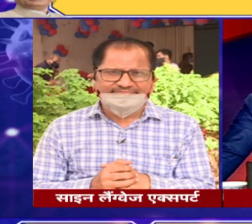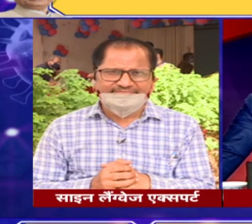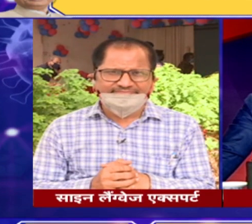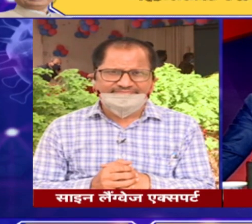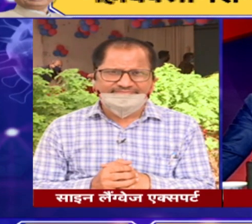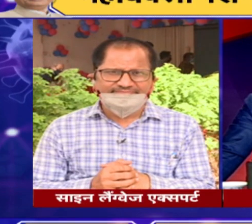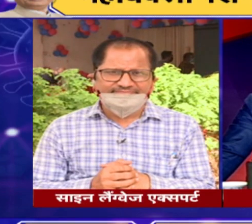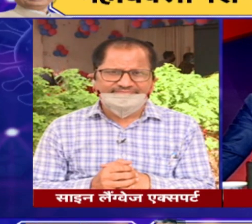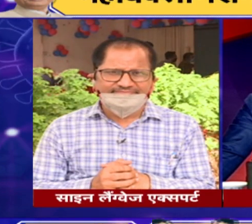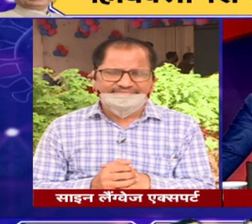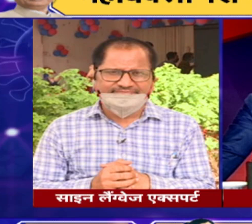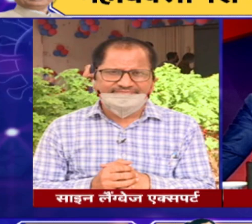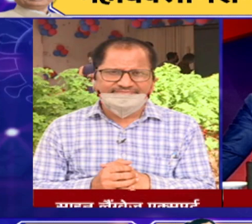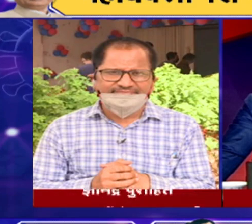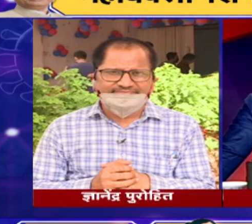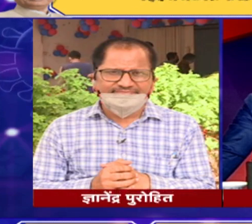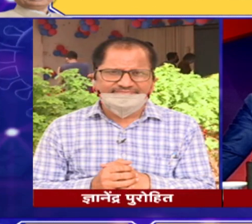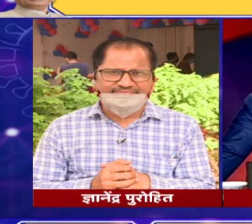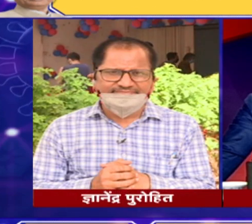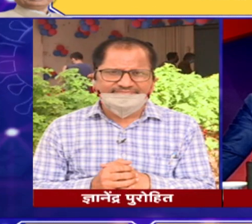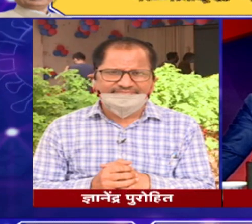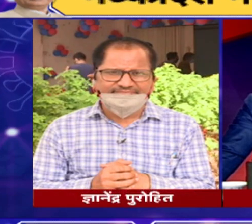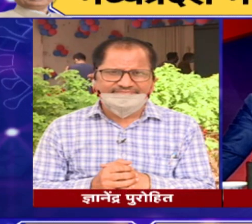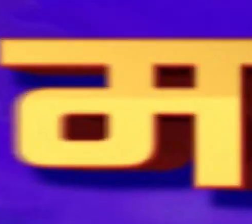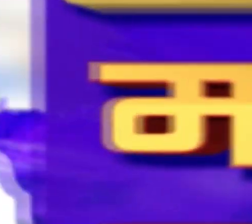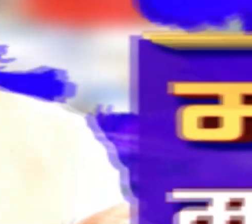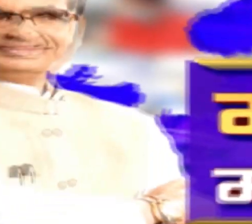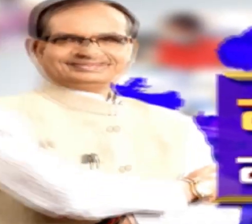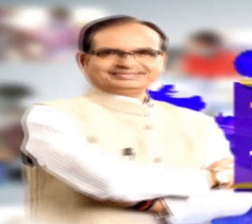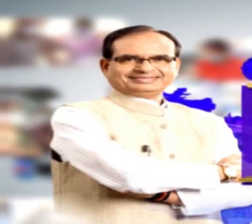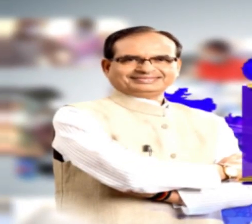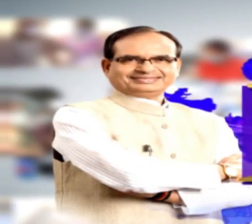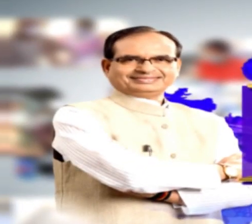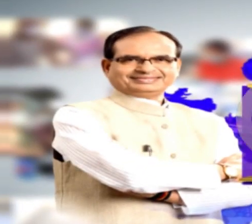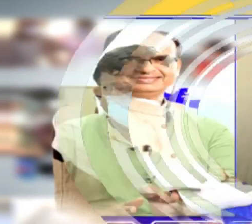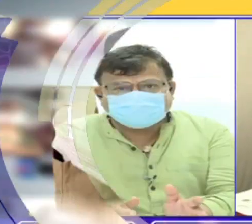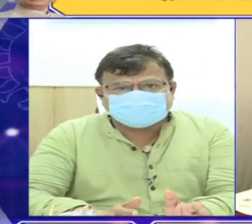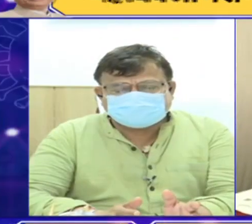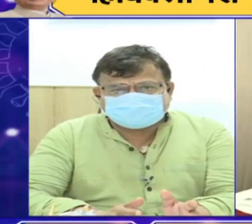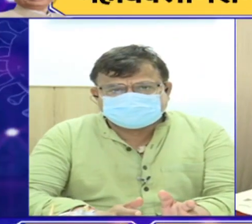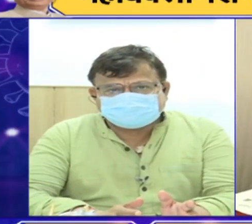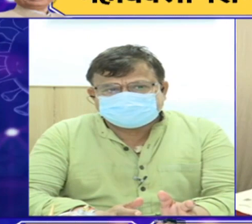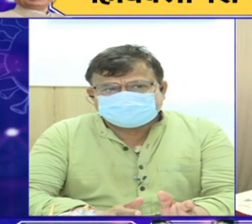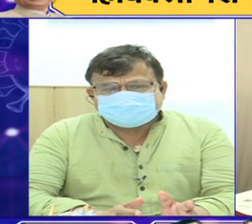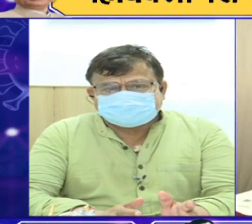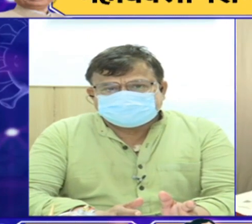देखिए, आज का दिन बहुत अच्छा दिन है।